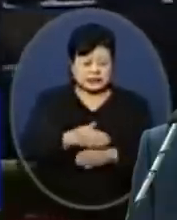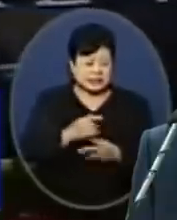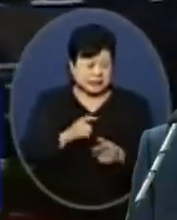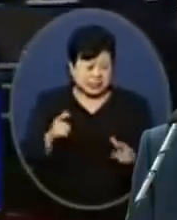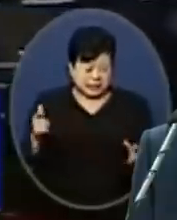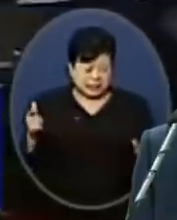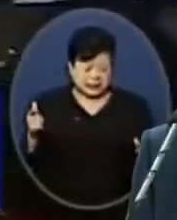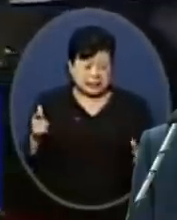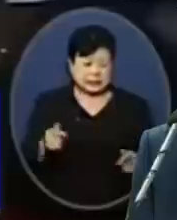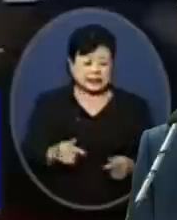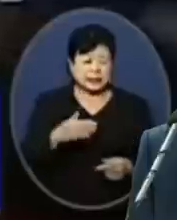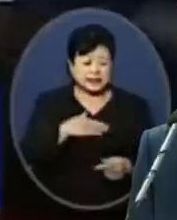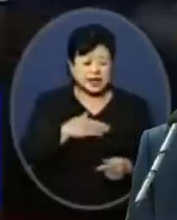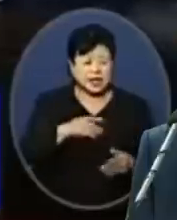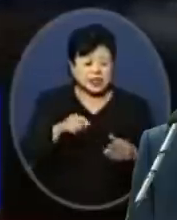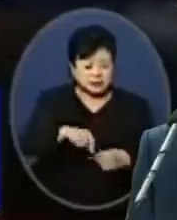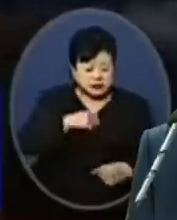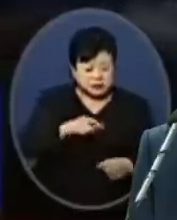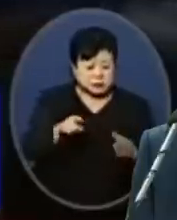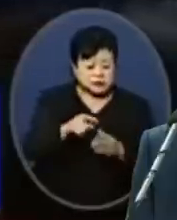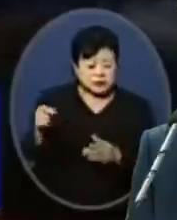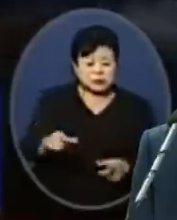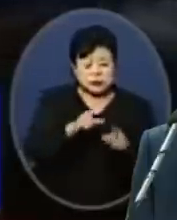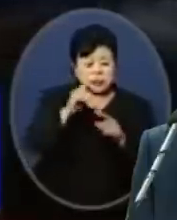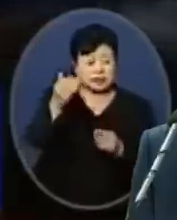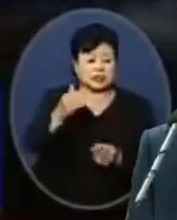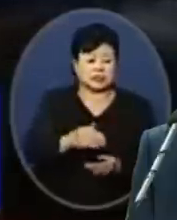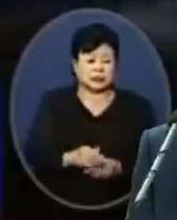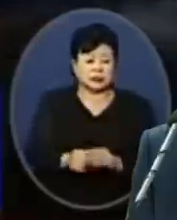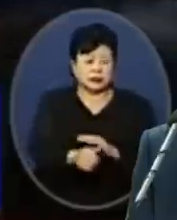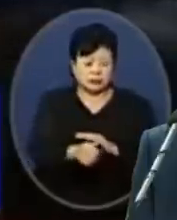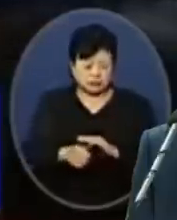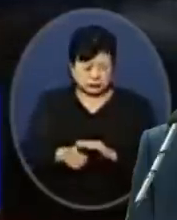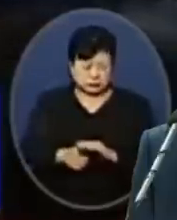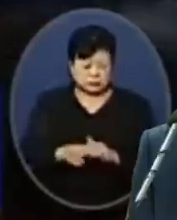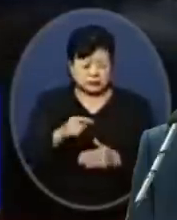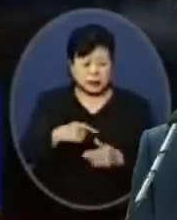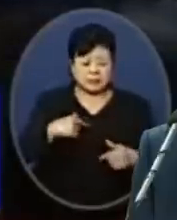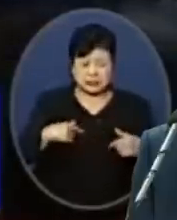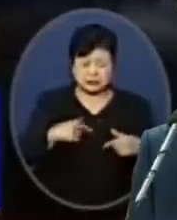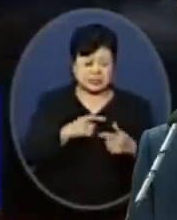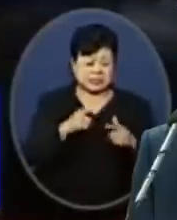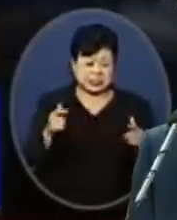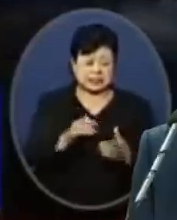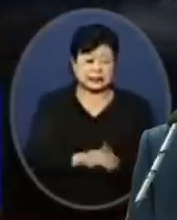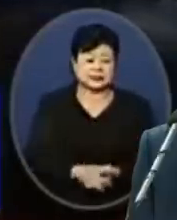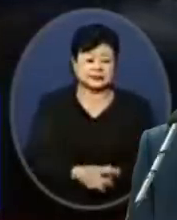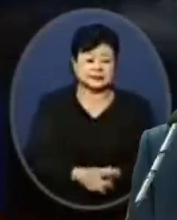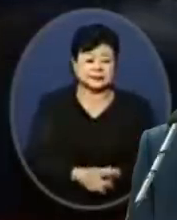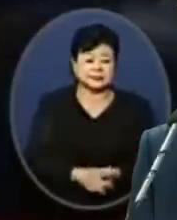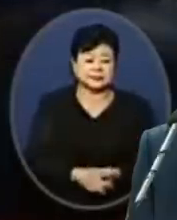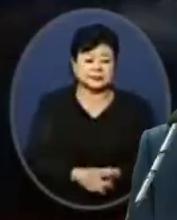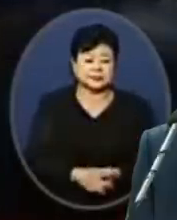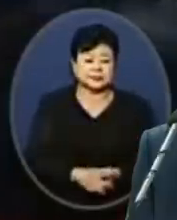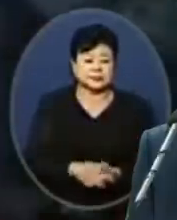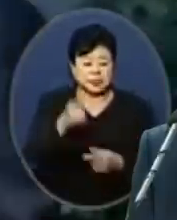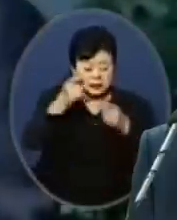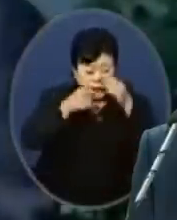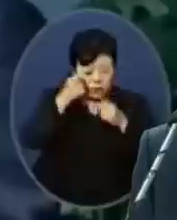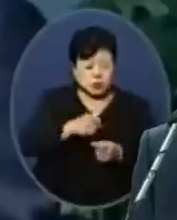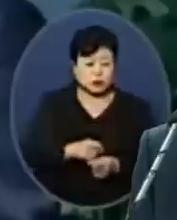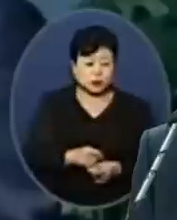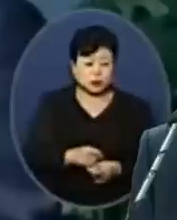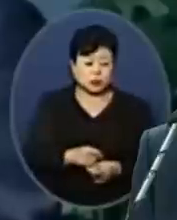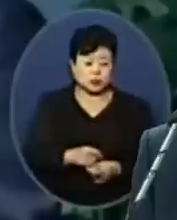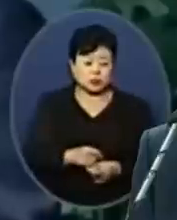지체하지 아니하리라. 나의 의인은 믿음으로 말미암아 살리라. 또한 뒤로 물러가면 내 마음이 그를 기뻐하지 아니하리라. 사울과 그